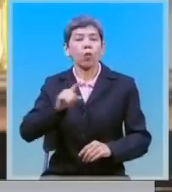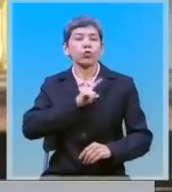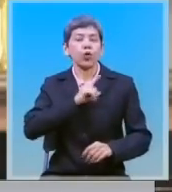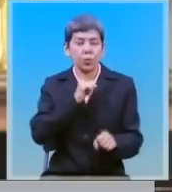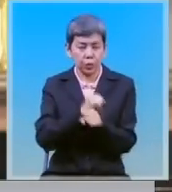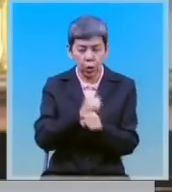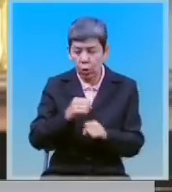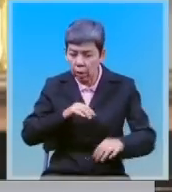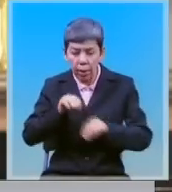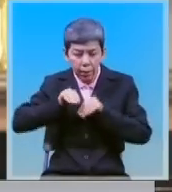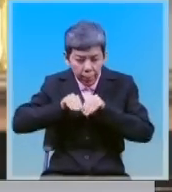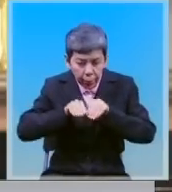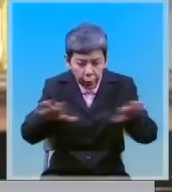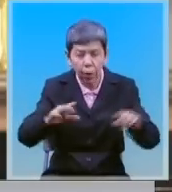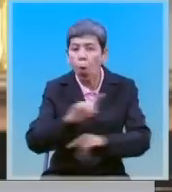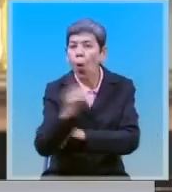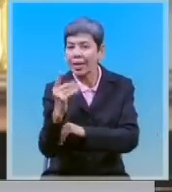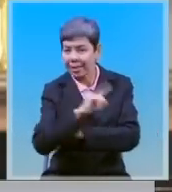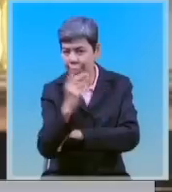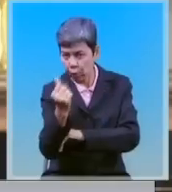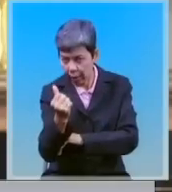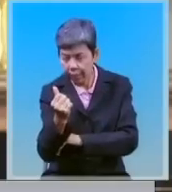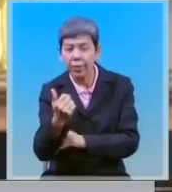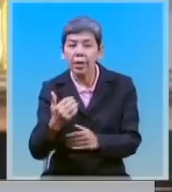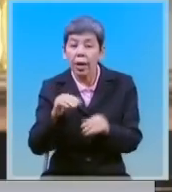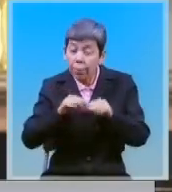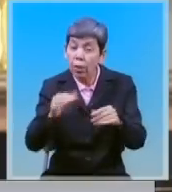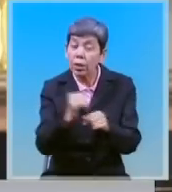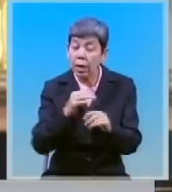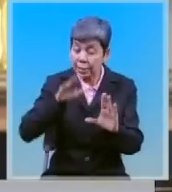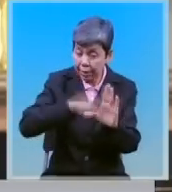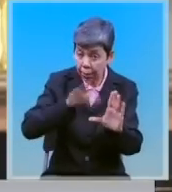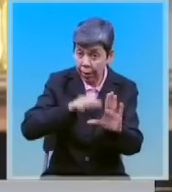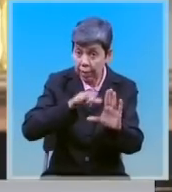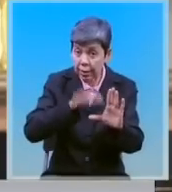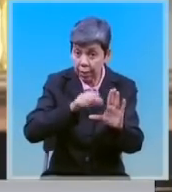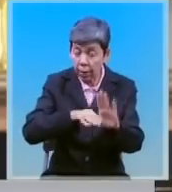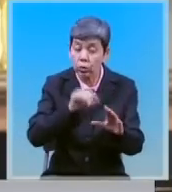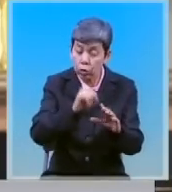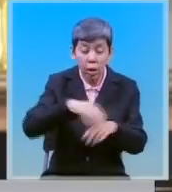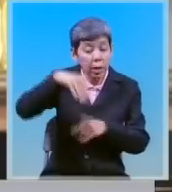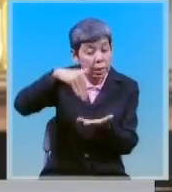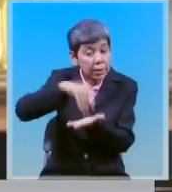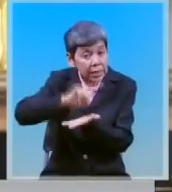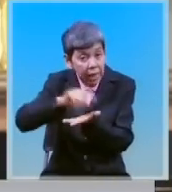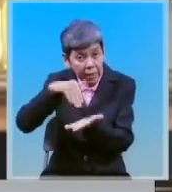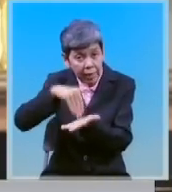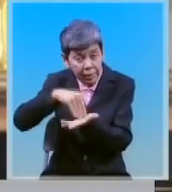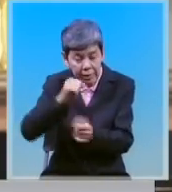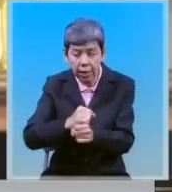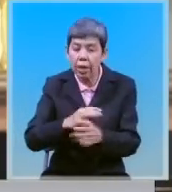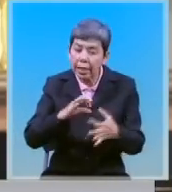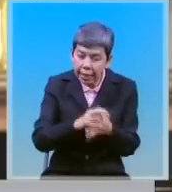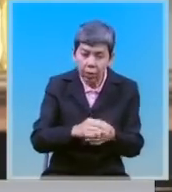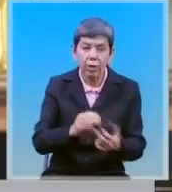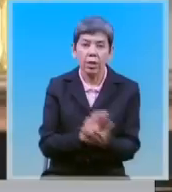จะเป็นคนประกาศกำหนดวันเลือกตั้งประกาศวันรับสมัครประกาศสถานที่ที่จะนำส่